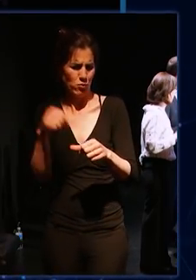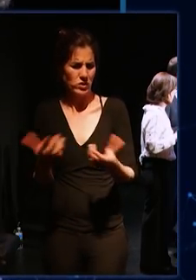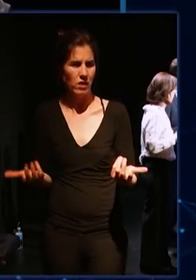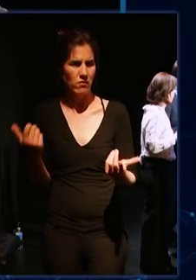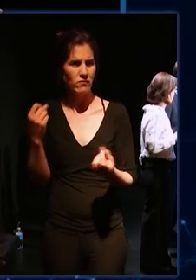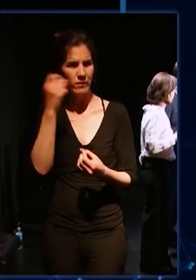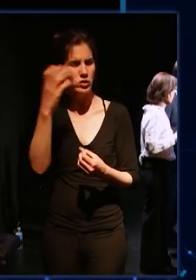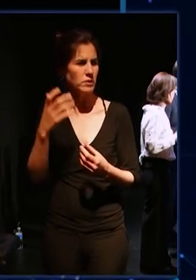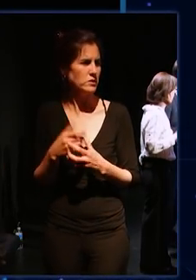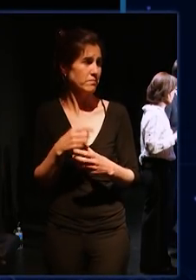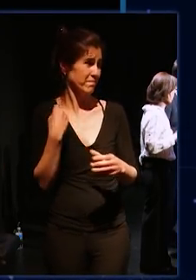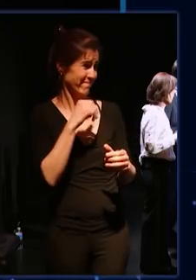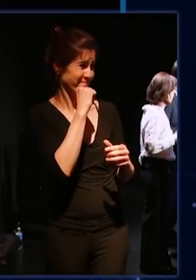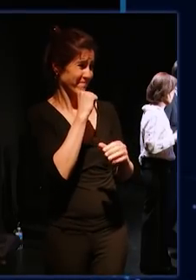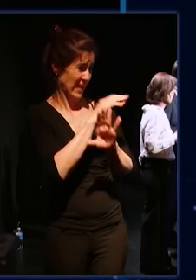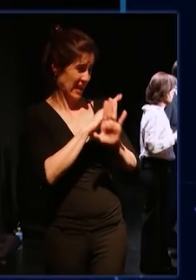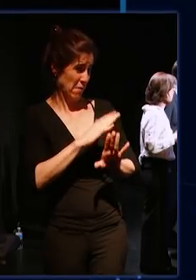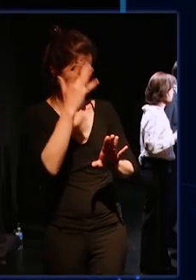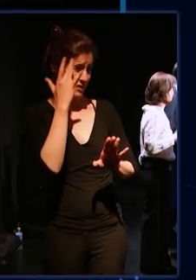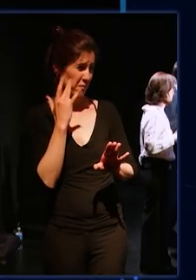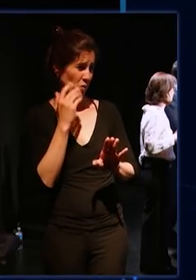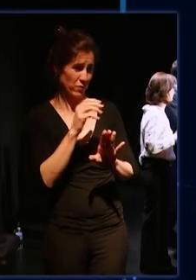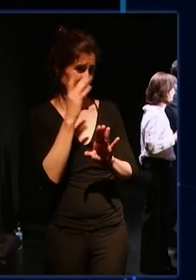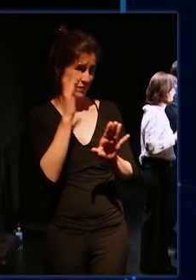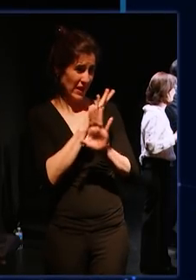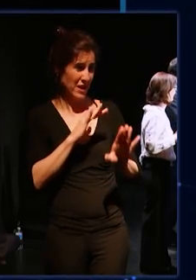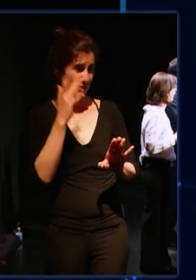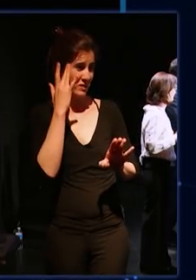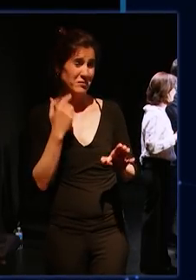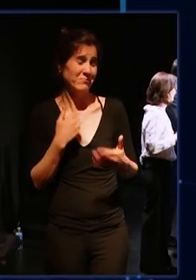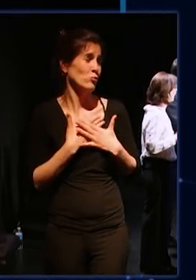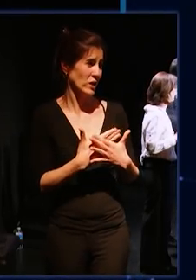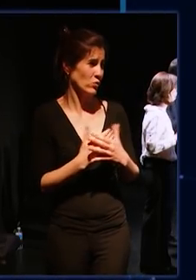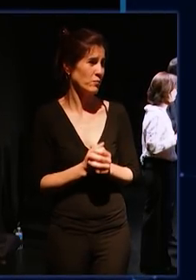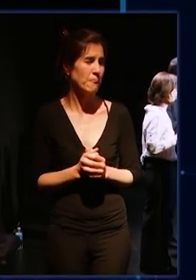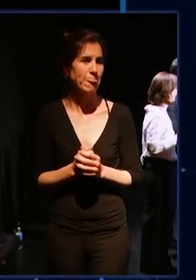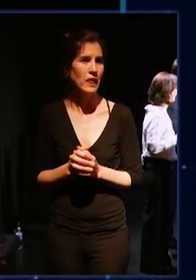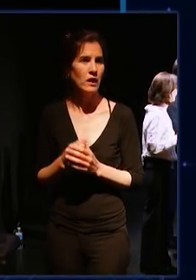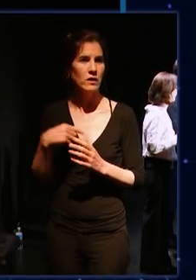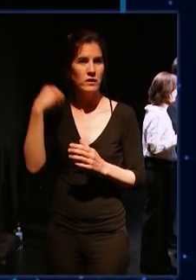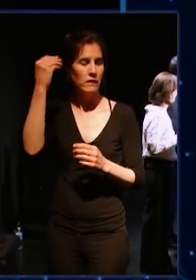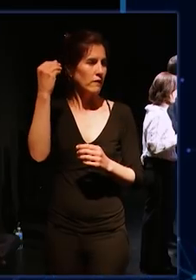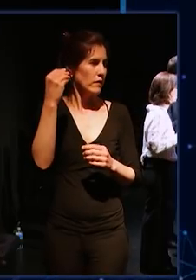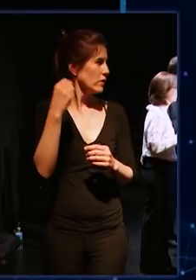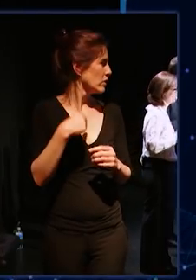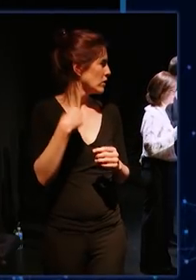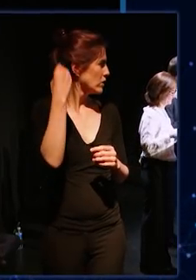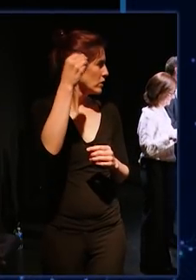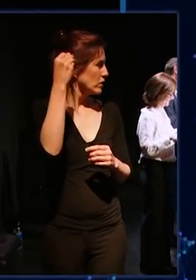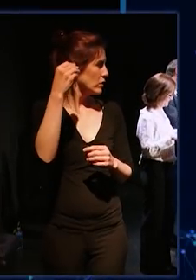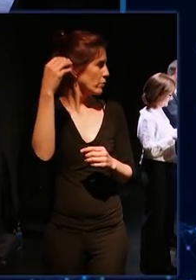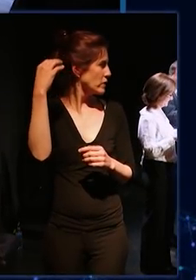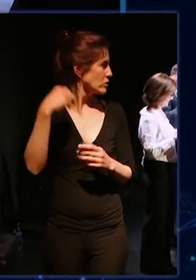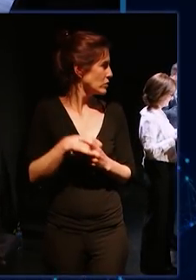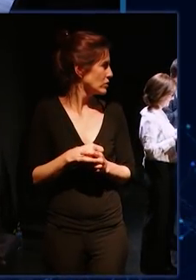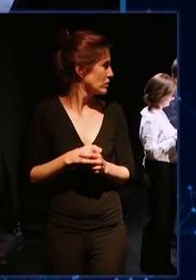volem fer és el consell de l'esport. Hauríem d'acabar. Sí? Em sap greu. Em sembla que sóc l'únic que et respecta, en el temps, perquè els altres no són gaire